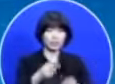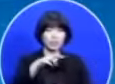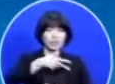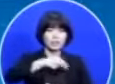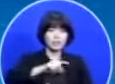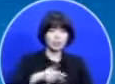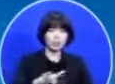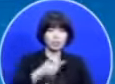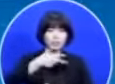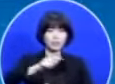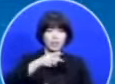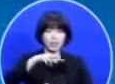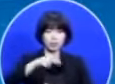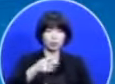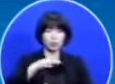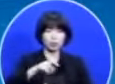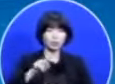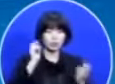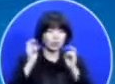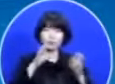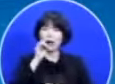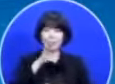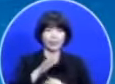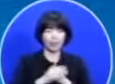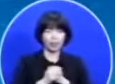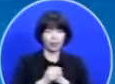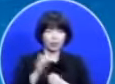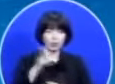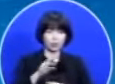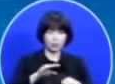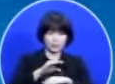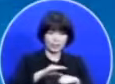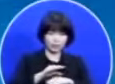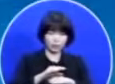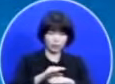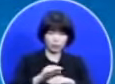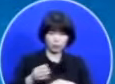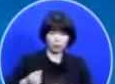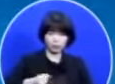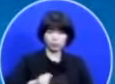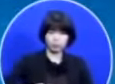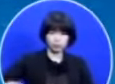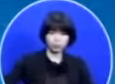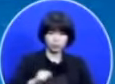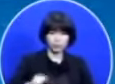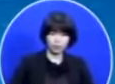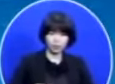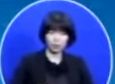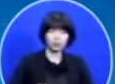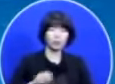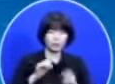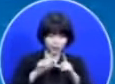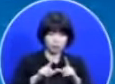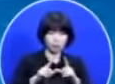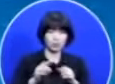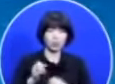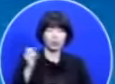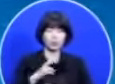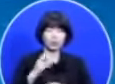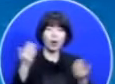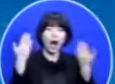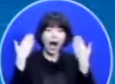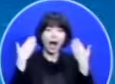전자도 사업도 거길 안 되고 자동차도 수동기어 자동차만 거의 대부분이고 학교 아이들 데리고